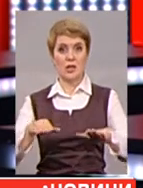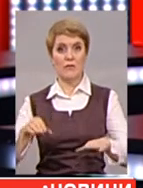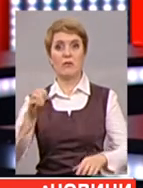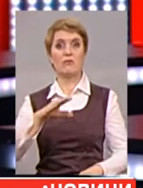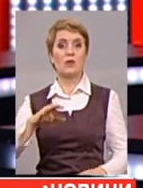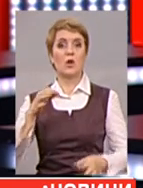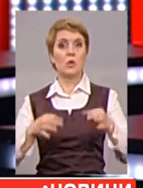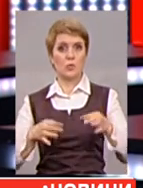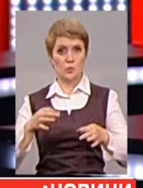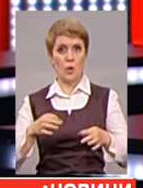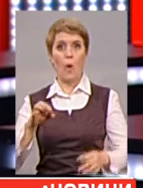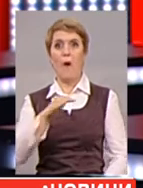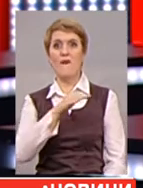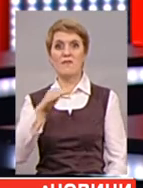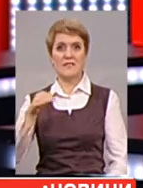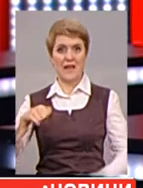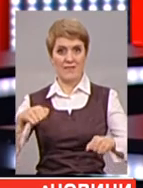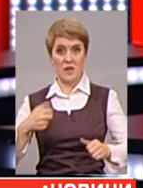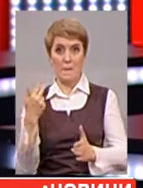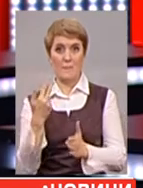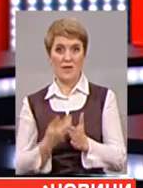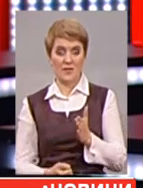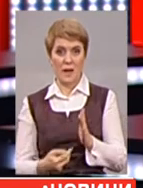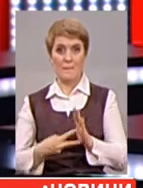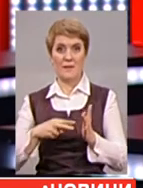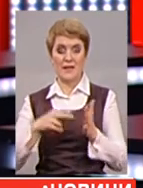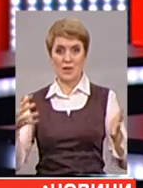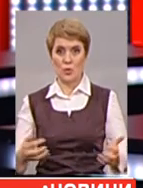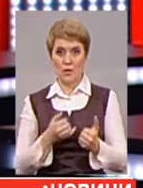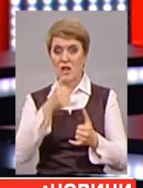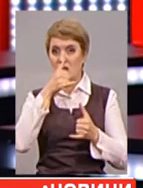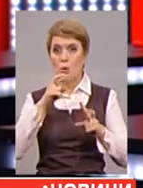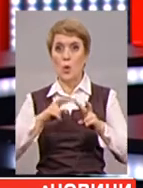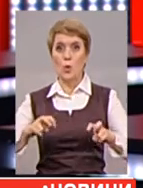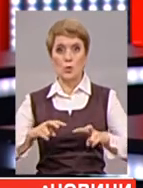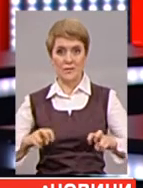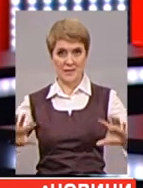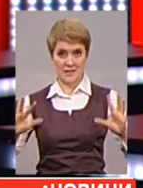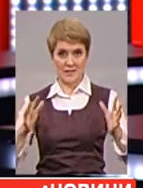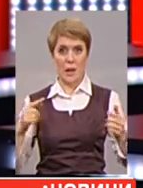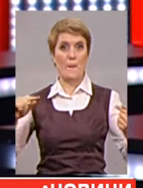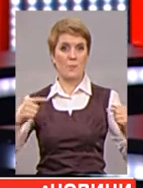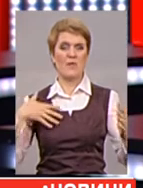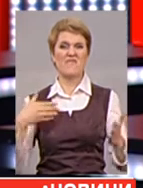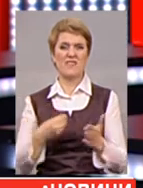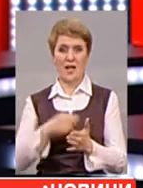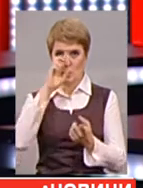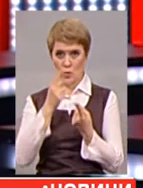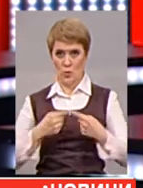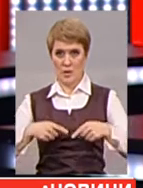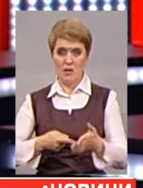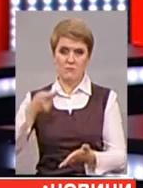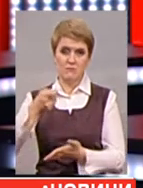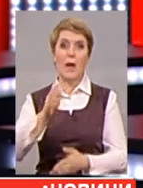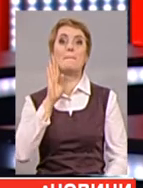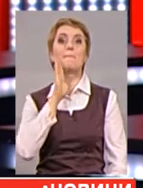влада провалила план рятувальної операції і не зуміла розслідувати інцидент. Проти власної країни позивалися матері, чиї діти загинули